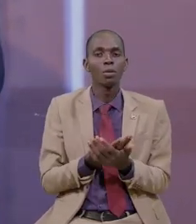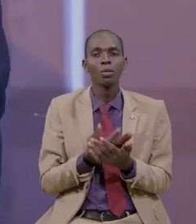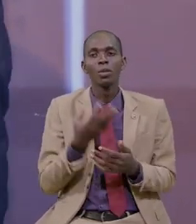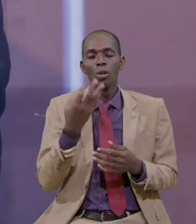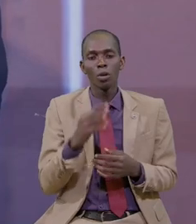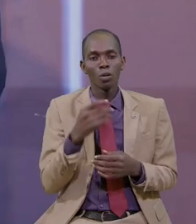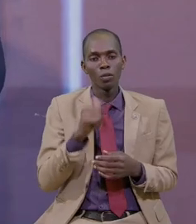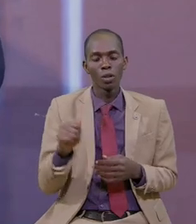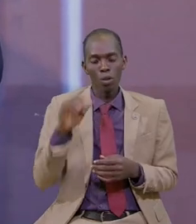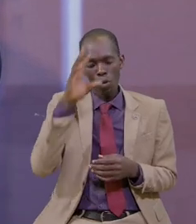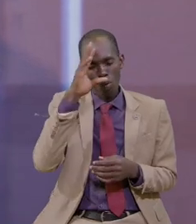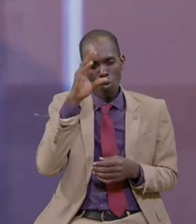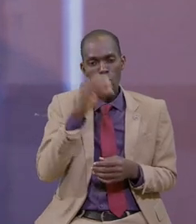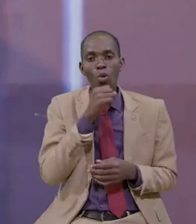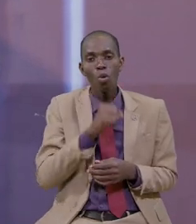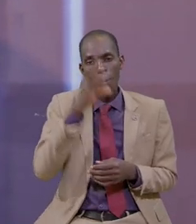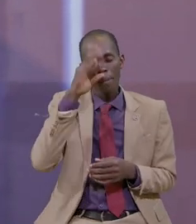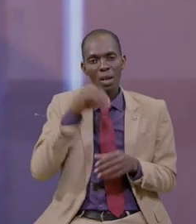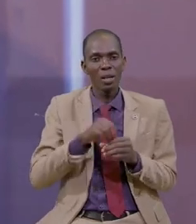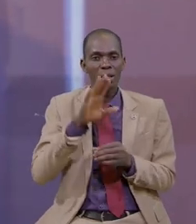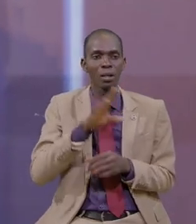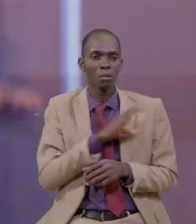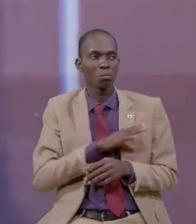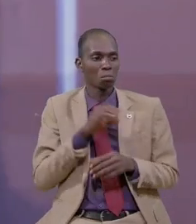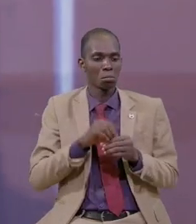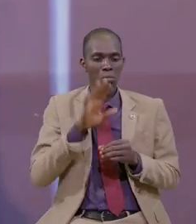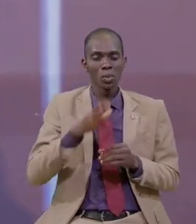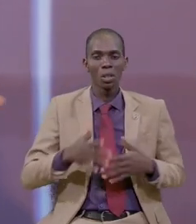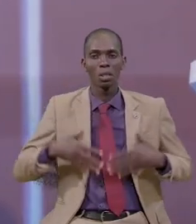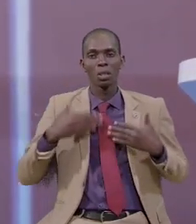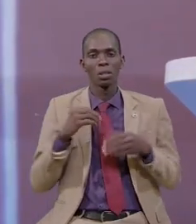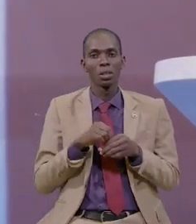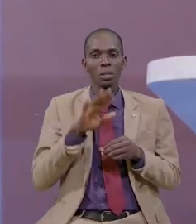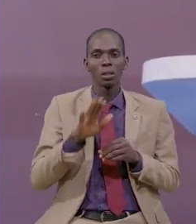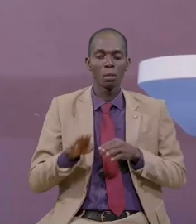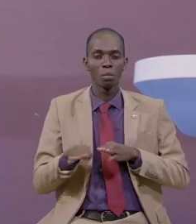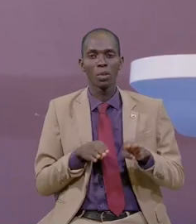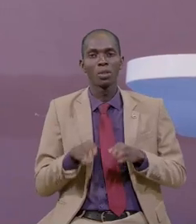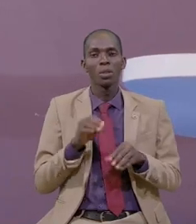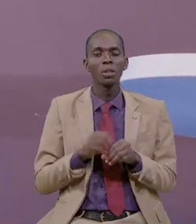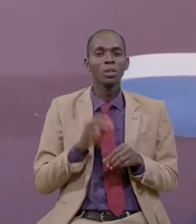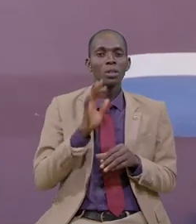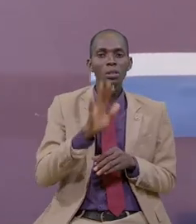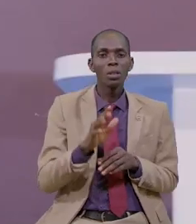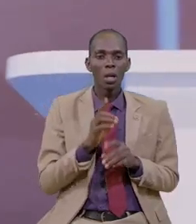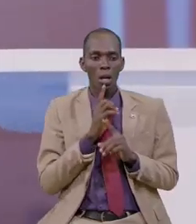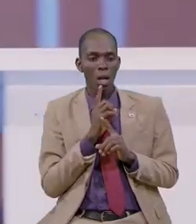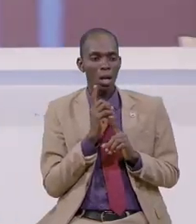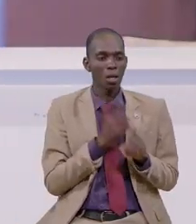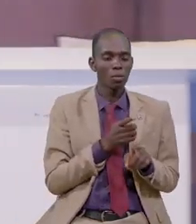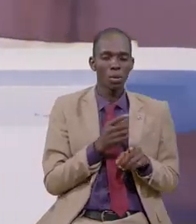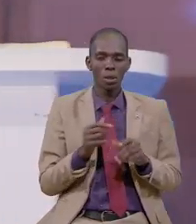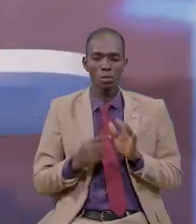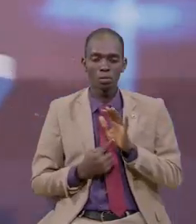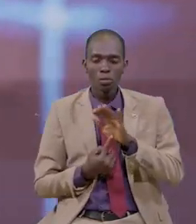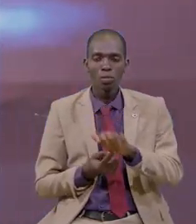leur caractère. Du vieil homme dans leur caractère, dans leur style de vie. Les signes du vieil homme dans leur réaction.